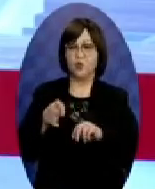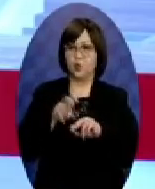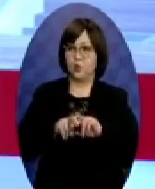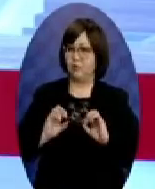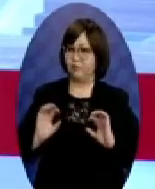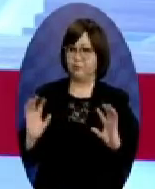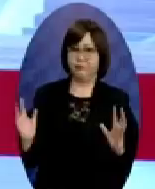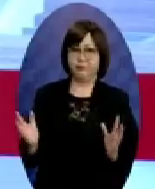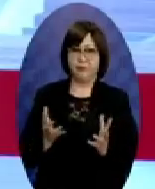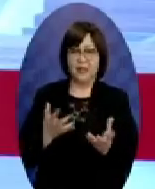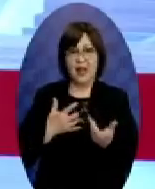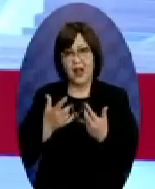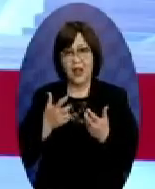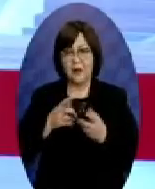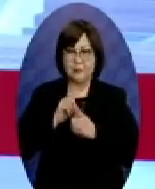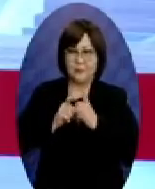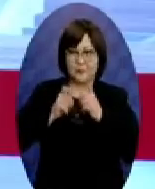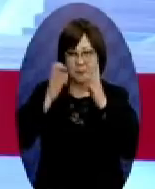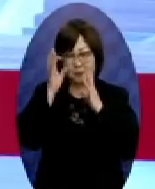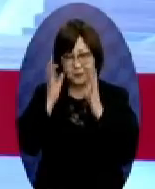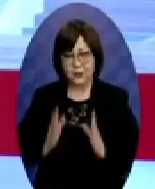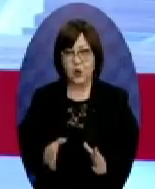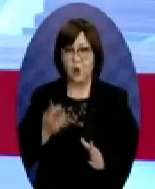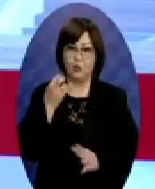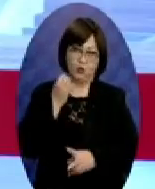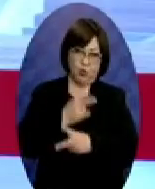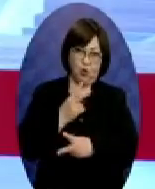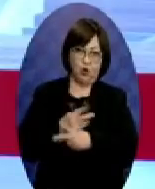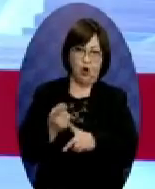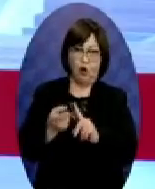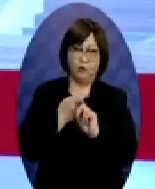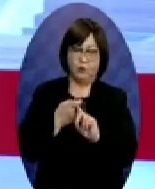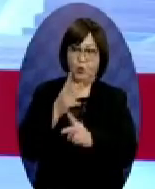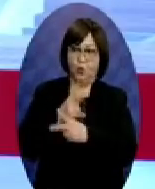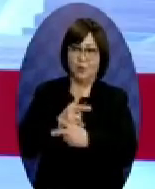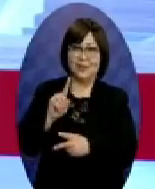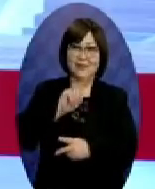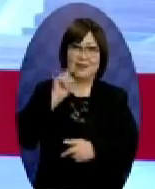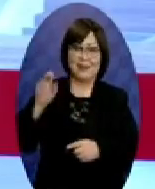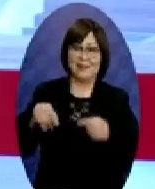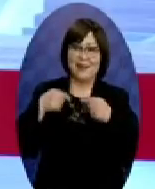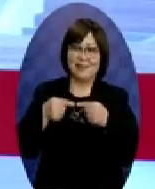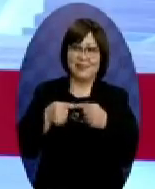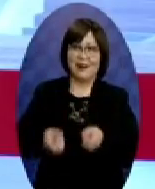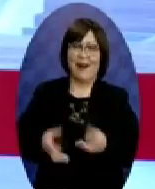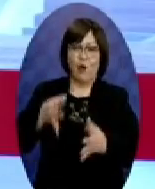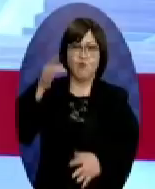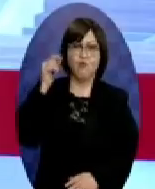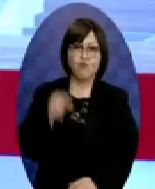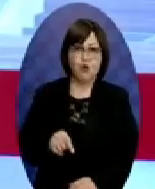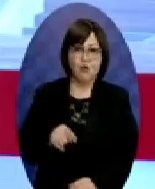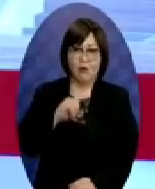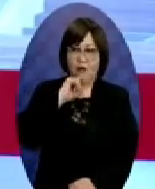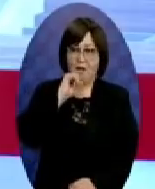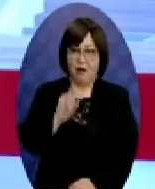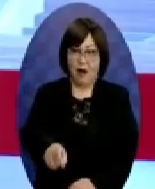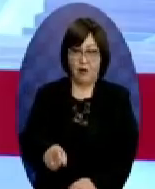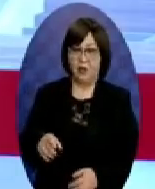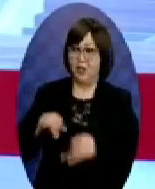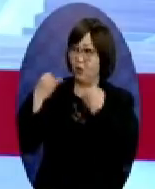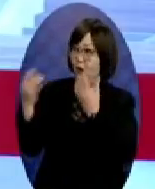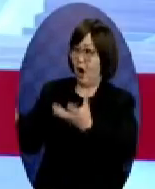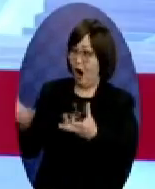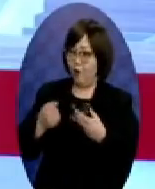маргааныг хянан хилцээд үндсэн хуулийн холбоотх заалтыг зөрчсөн байна гэсэн дүгнэлтээ гаргасан юм. Гэвч энэ дүгнэлтийг улсын хурал хилцээд хүлэн